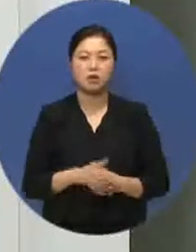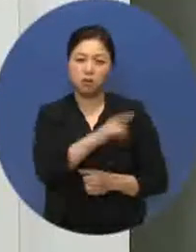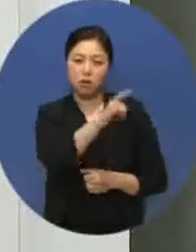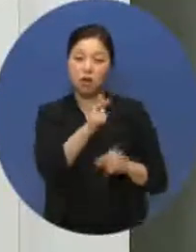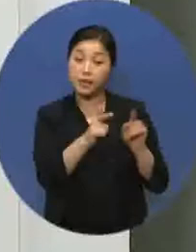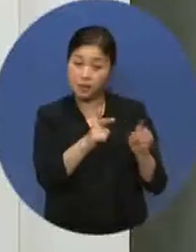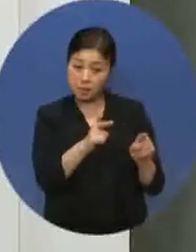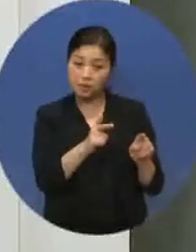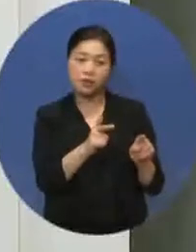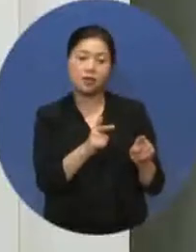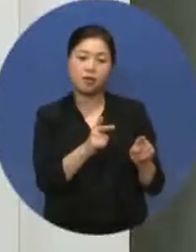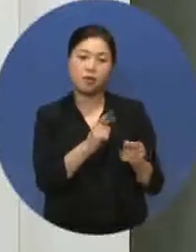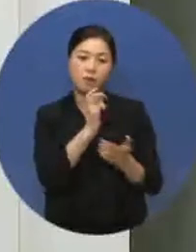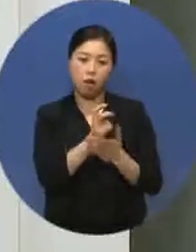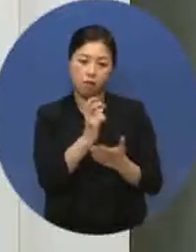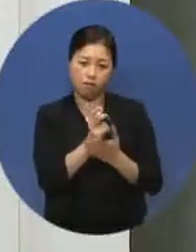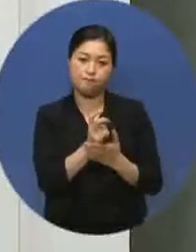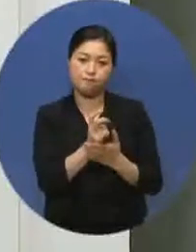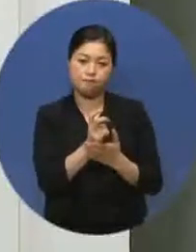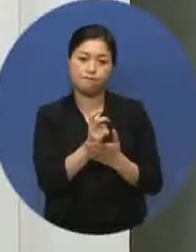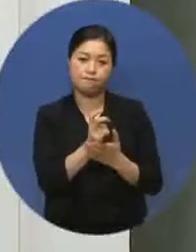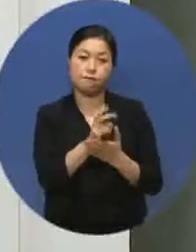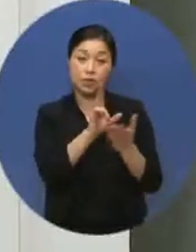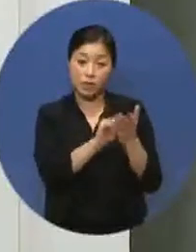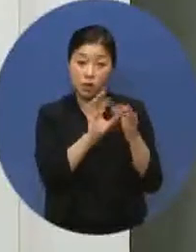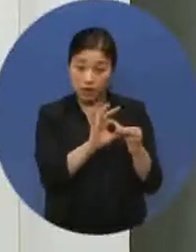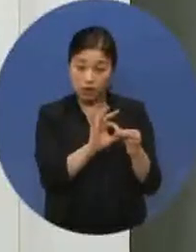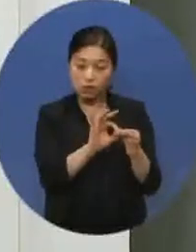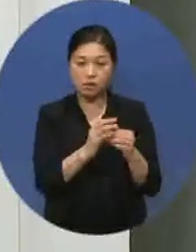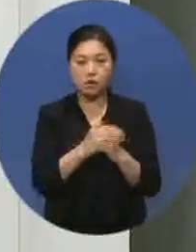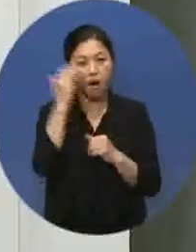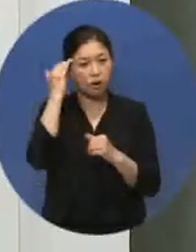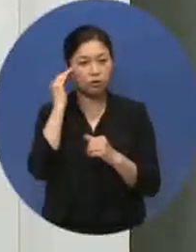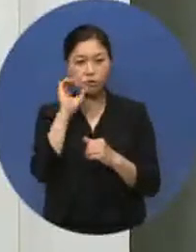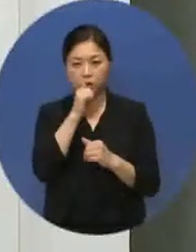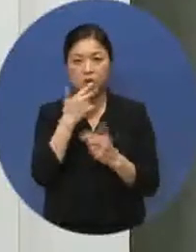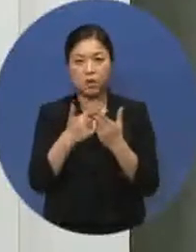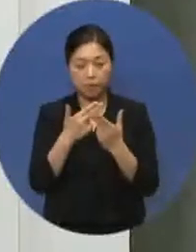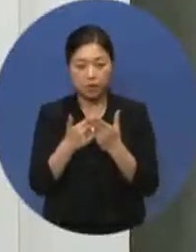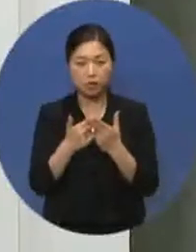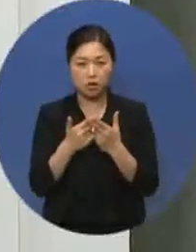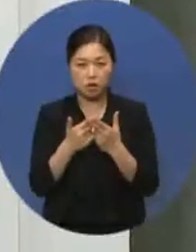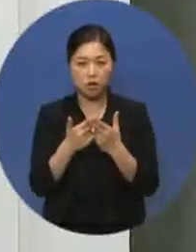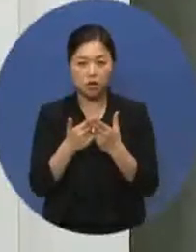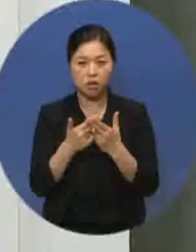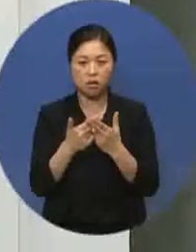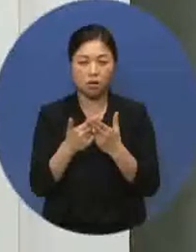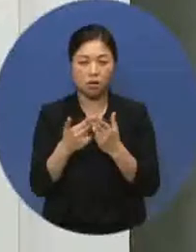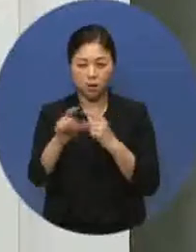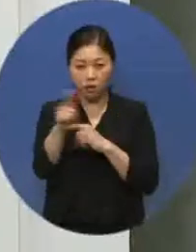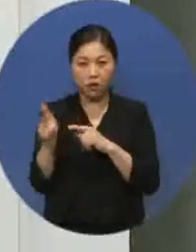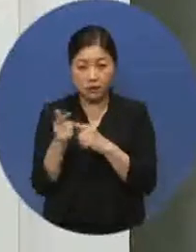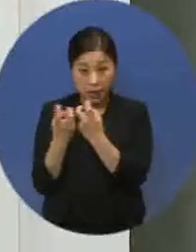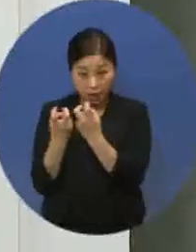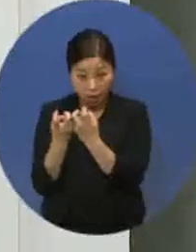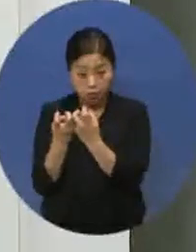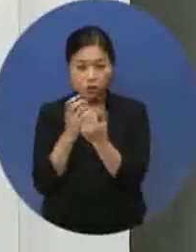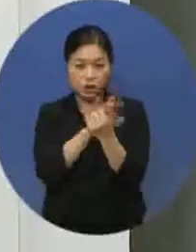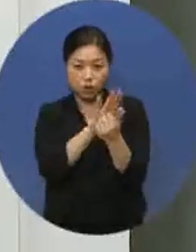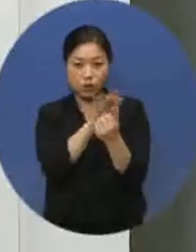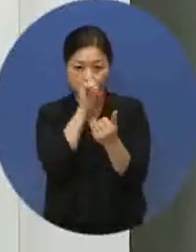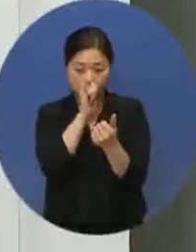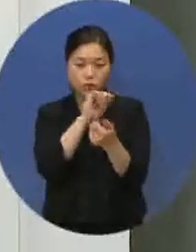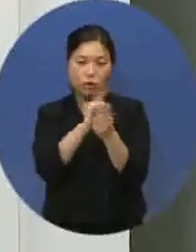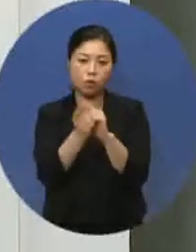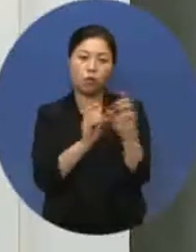그런 제도적인 또 변호사 협회에서 그런 어떤 기구를 통해서 지원을 해주시고